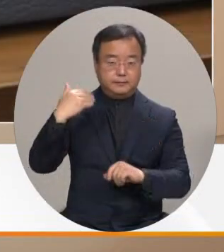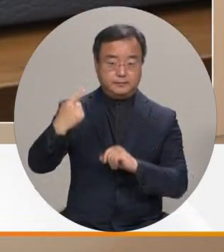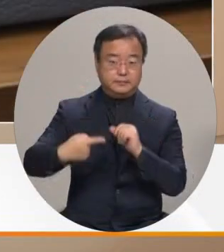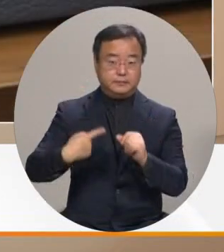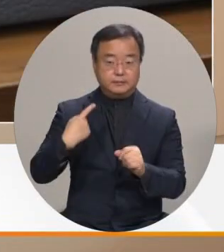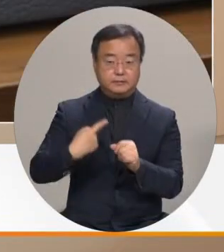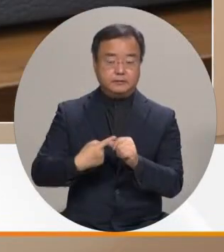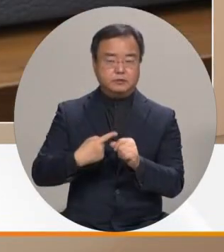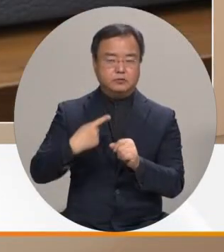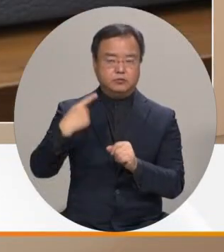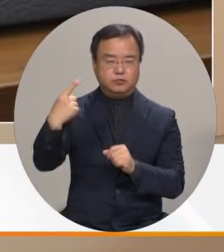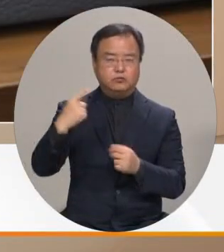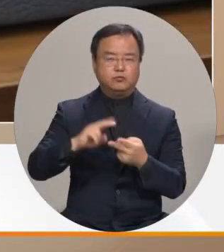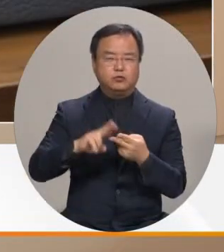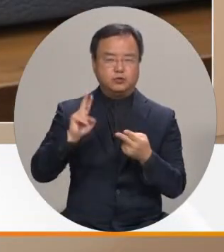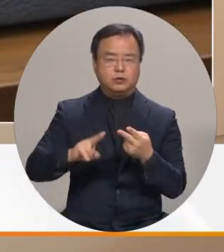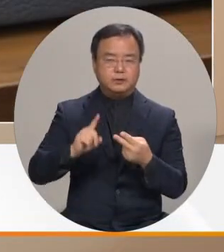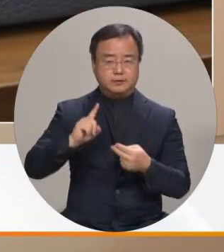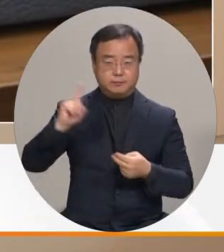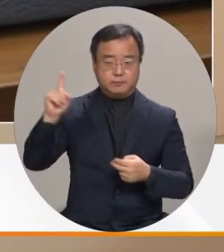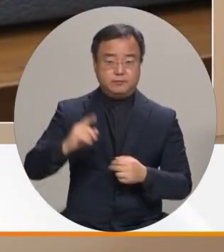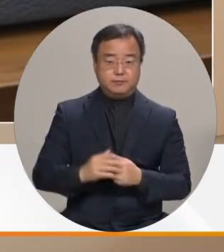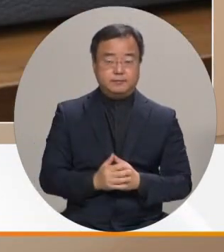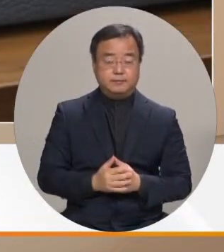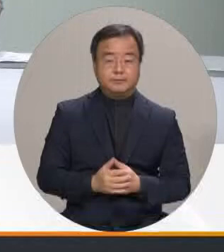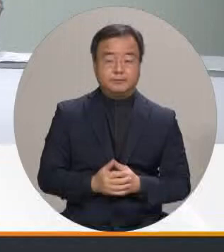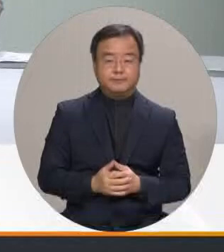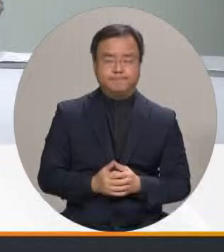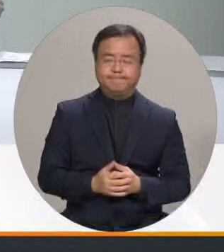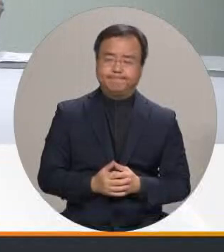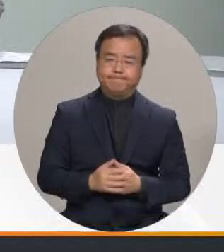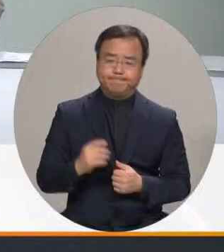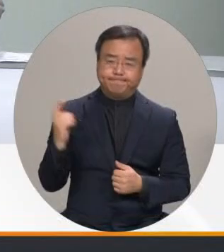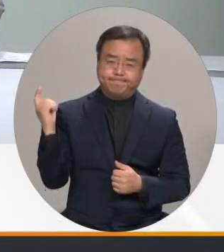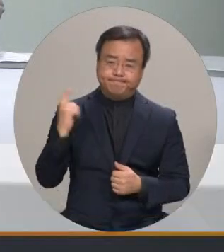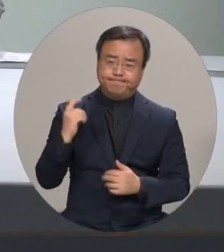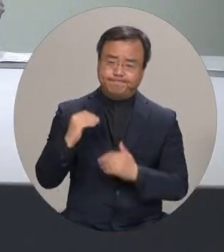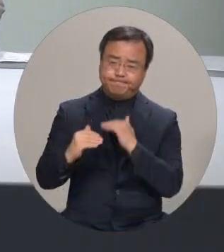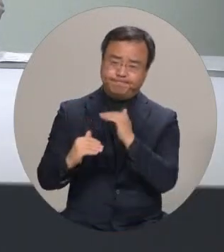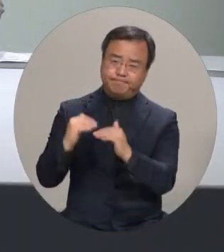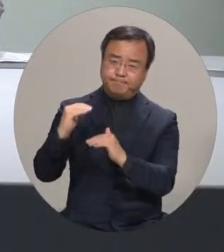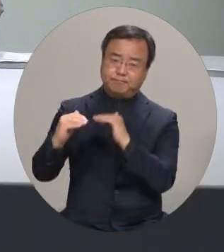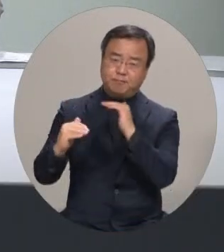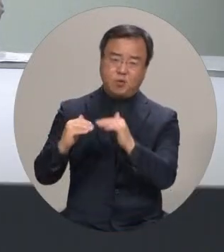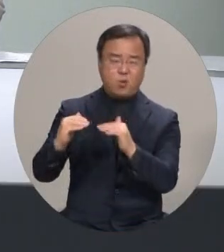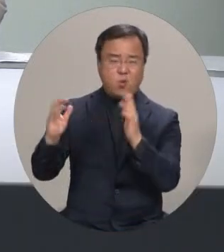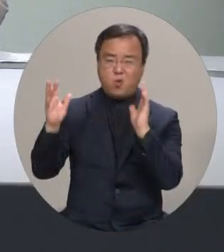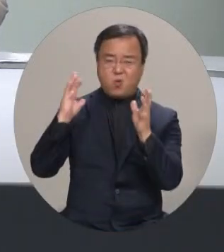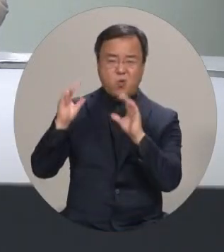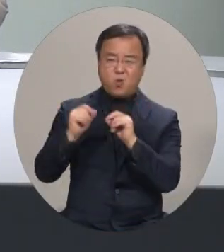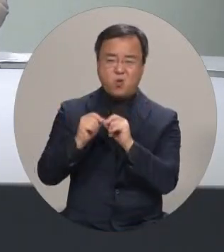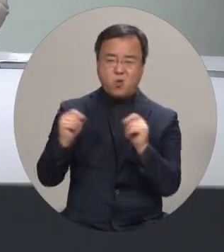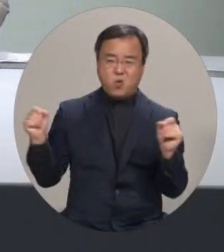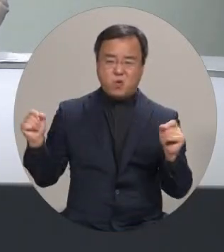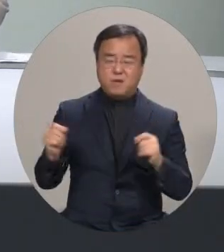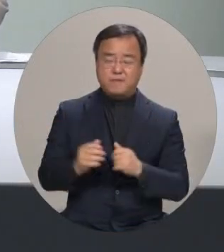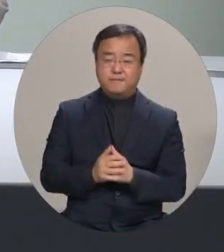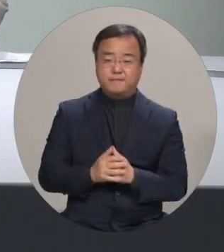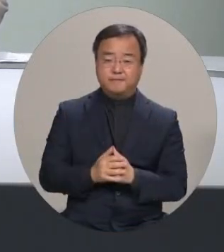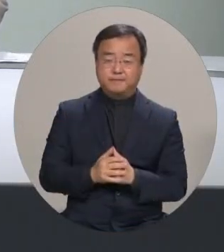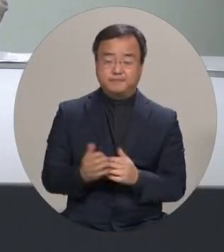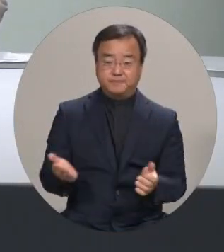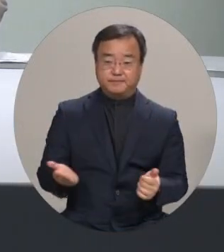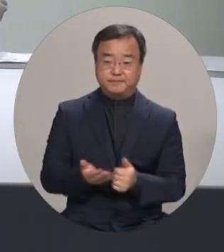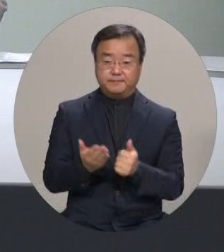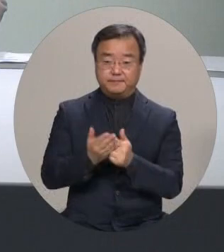형사 고소를 할 수 있게 됐습니다네 월피 늦게도 굉장히 절차가 복잡해 보이는데 사실 양육비 안